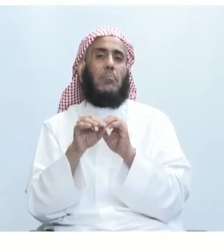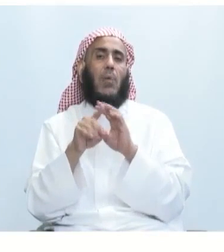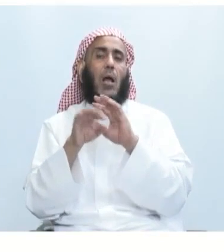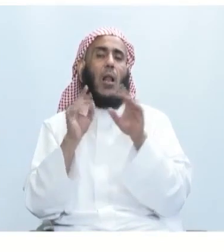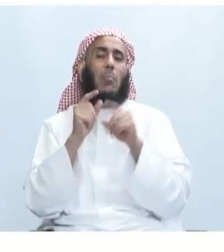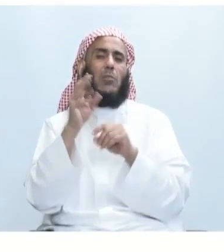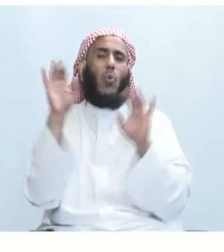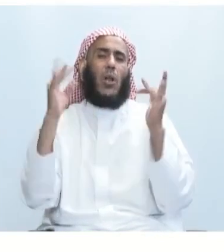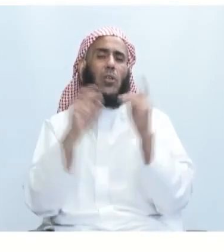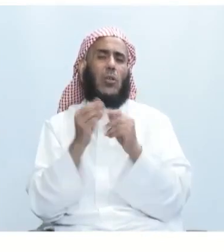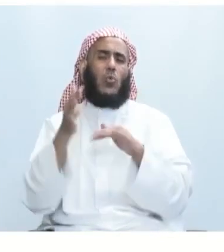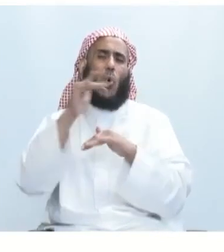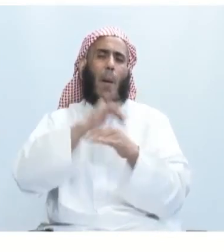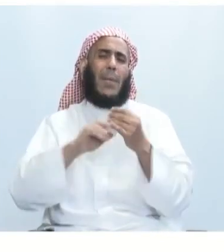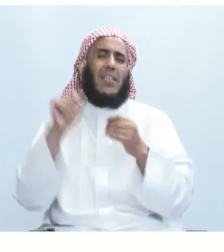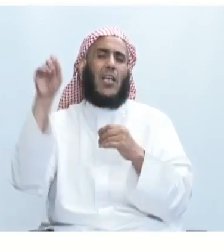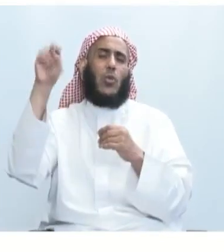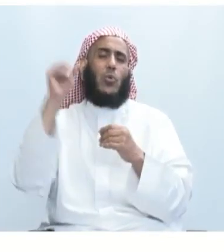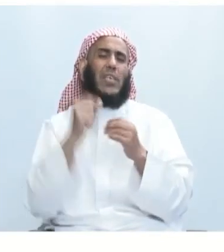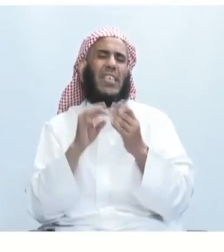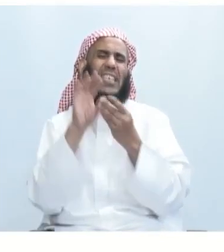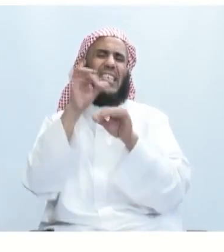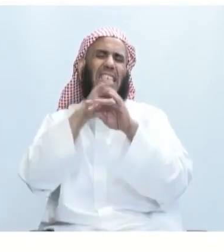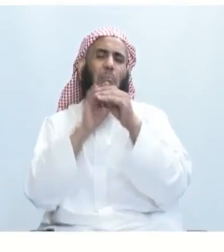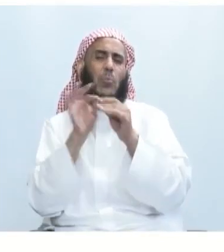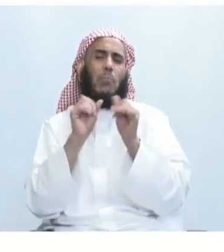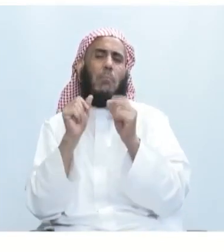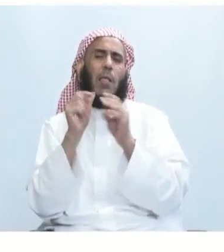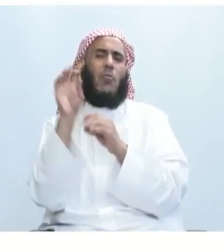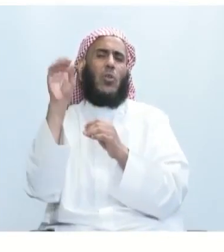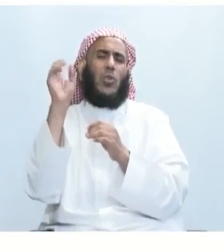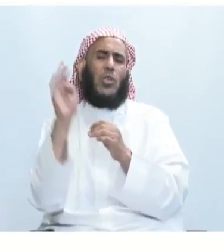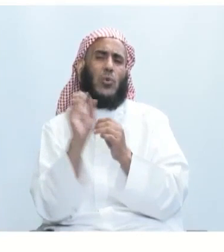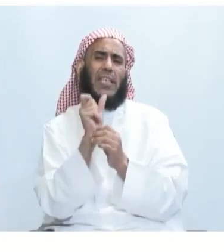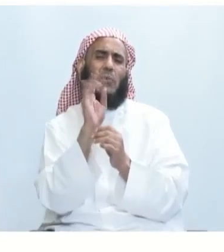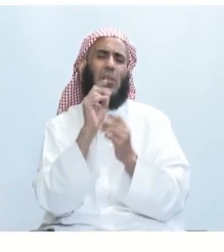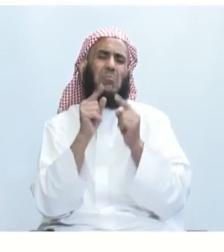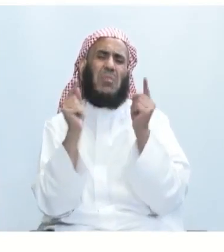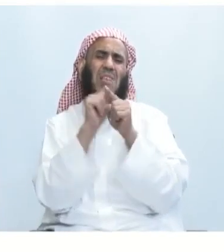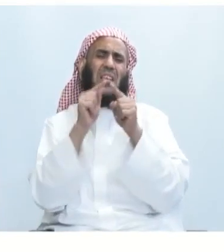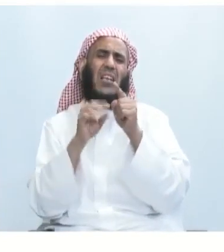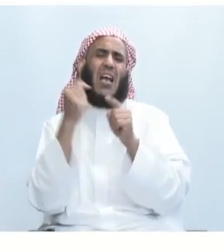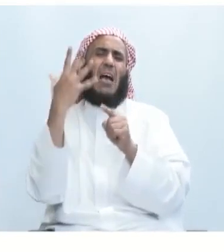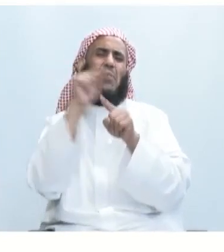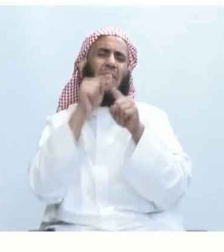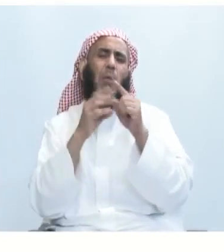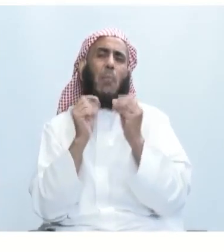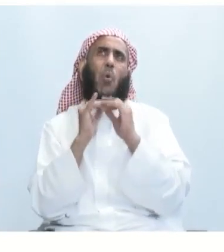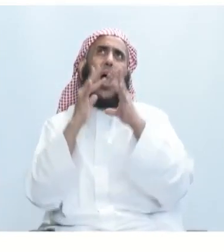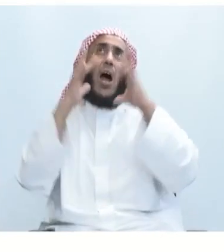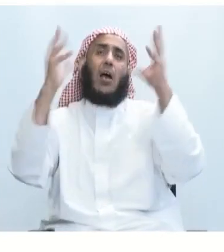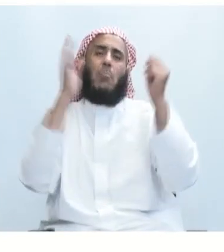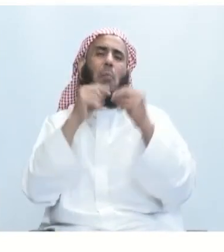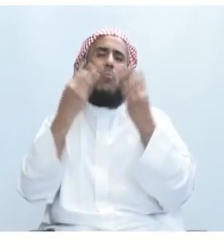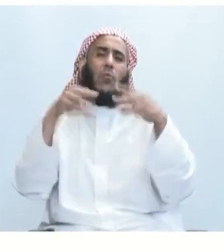المجموع الخضري والتي تكسوها ماده الكيوتين الشمعيه فهو نتح كيوتين ولا يتجاوز مقداره عاده 5% من بخار الماء الكلي